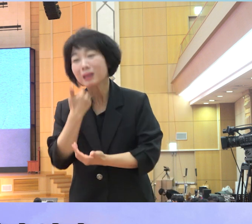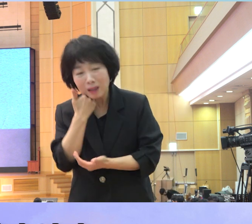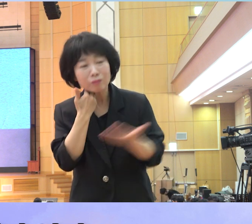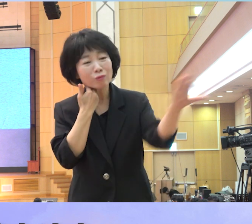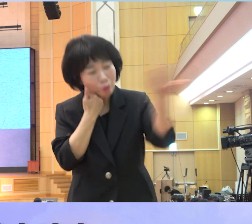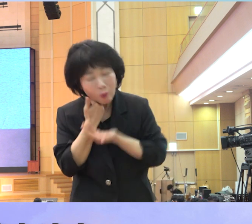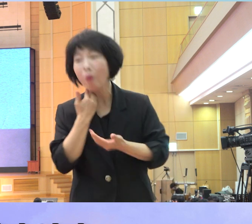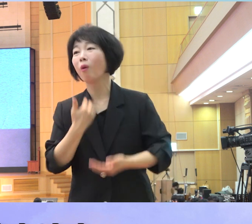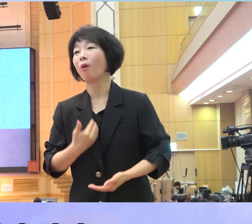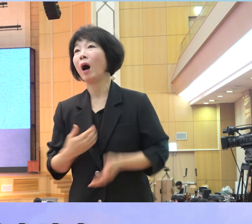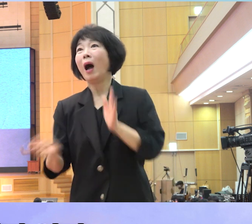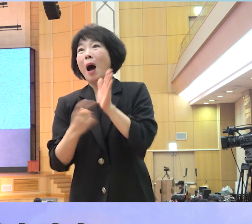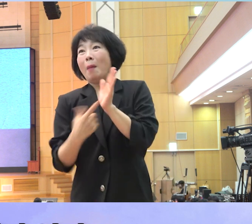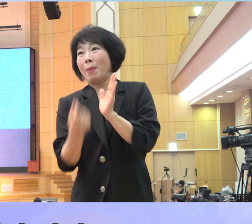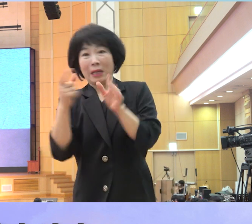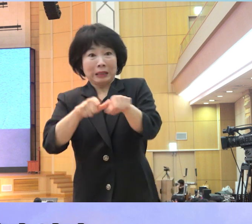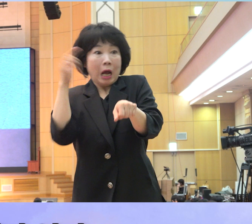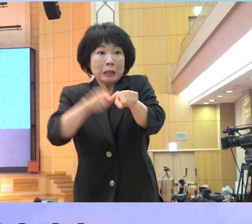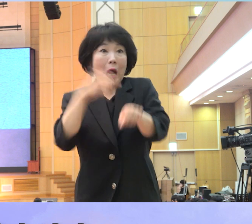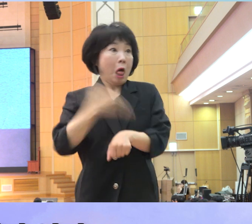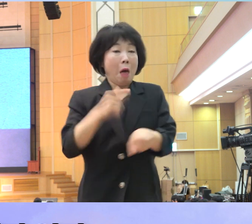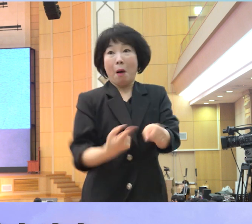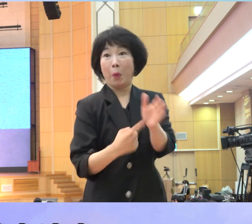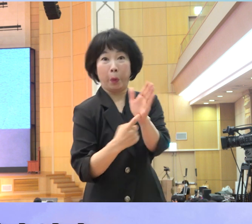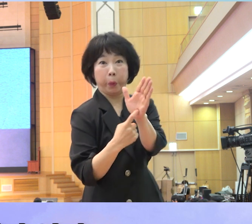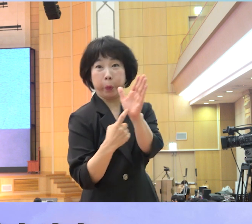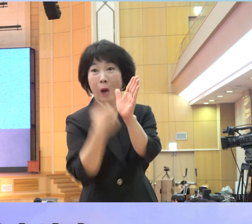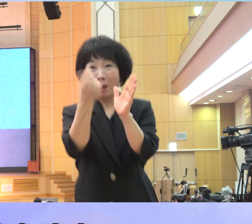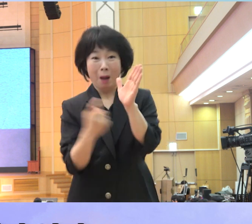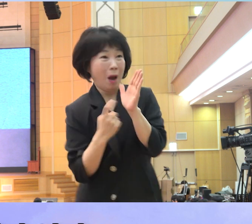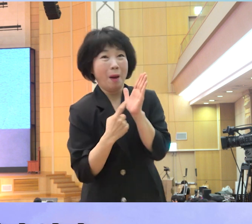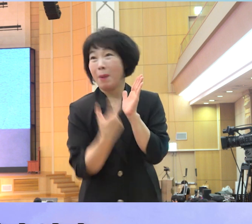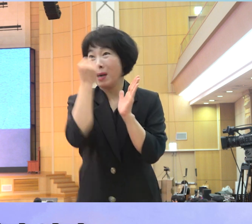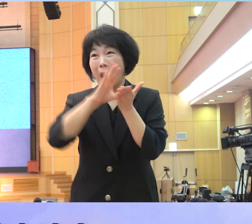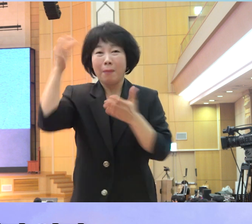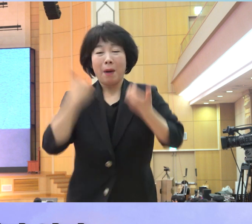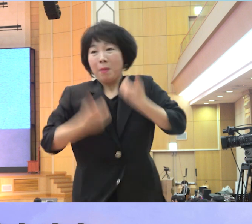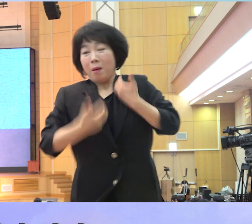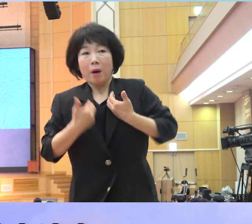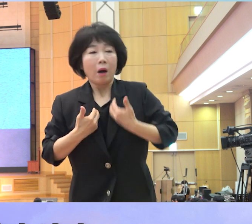이유는 한국 사람들은 나오기도 전에 빨리 그냥